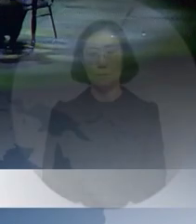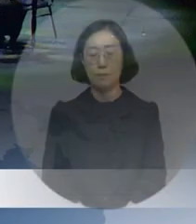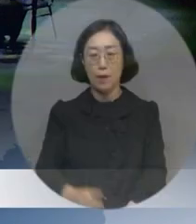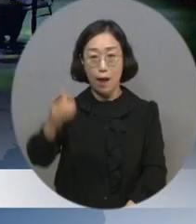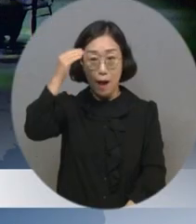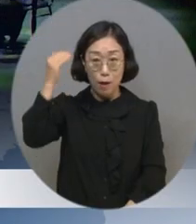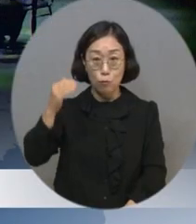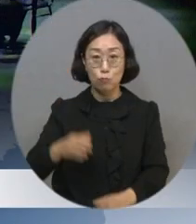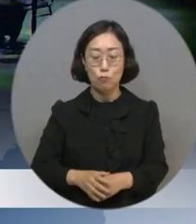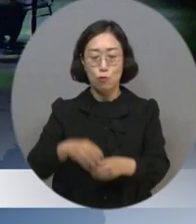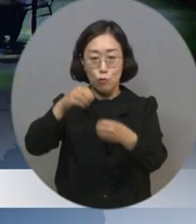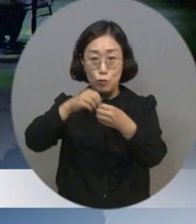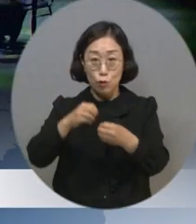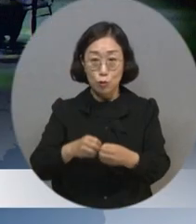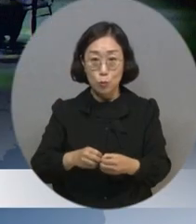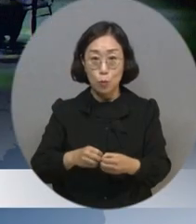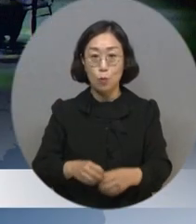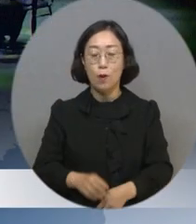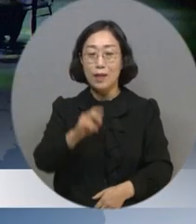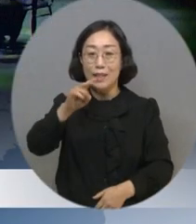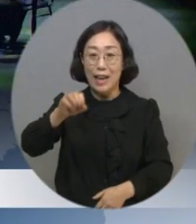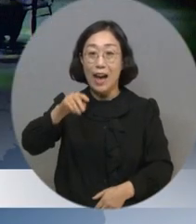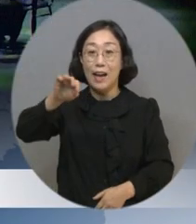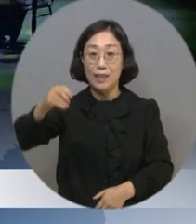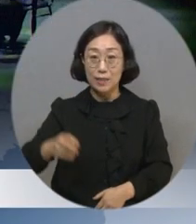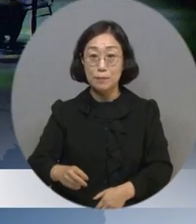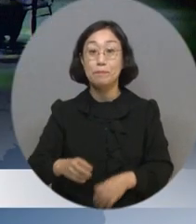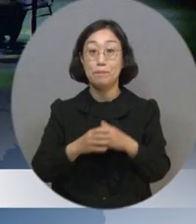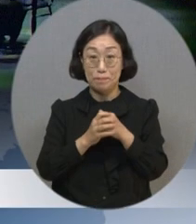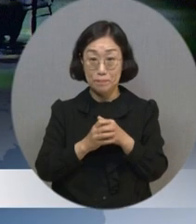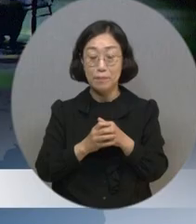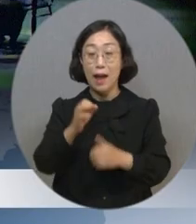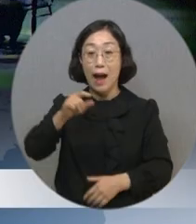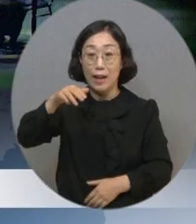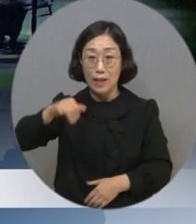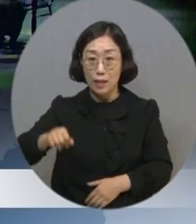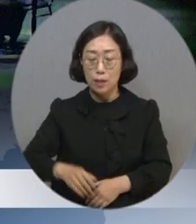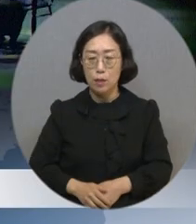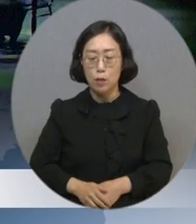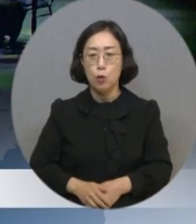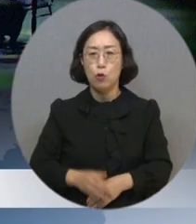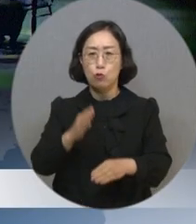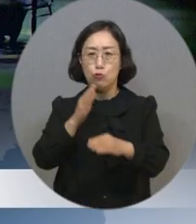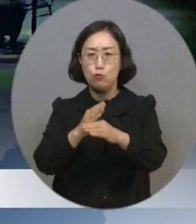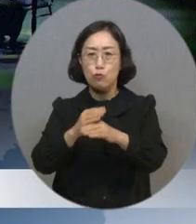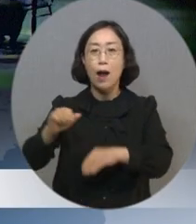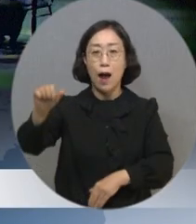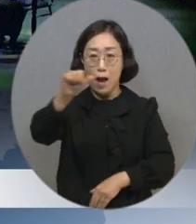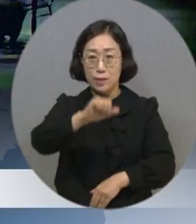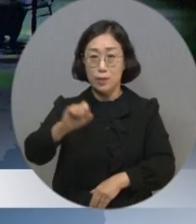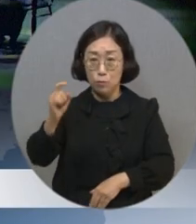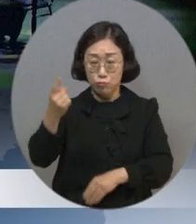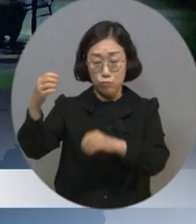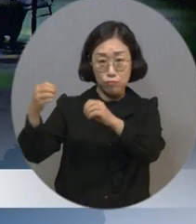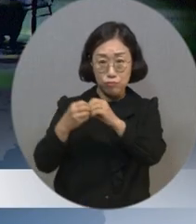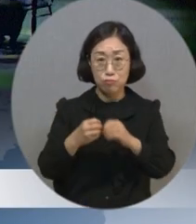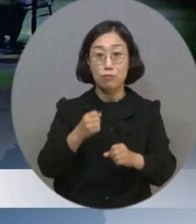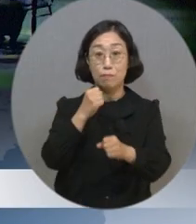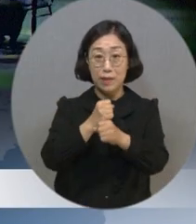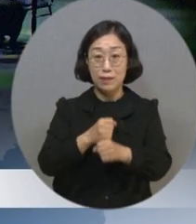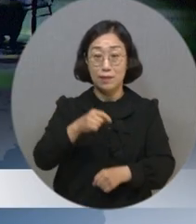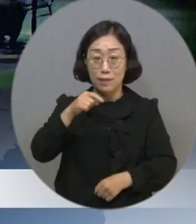한국의 전통 현악기 중 하나인 양금. 중동과 중앙아시아 지역에서 기원한 국악기 중에는